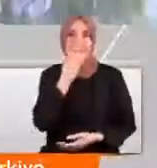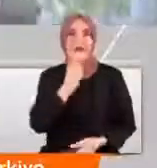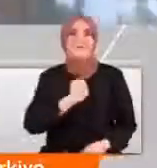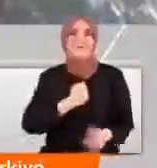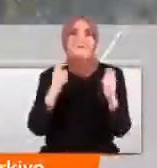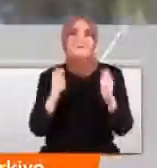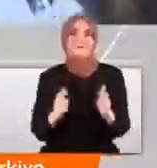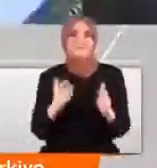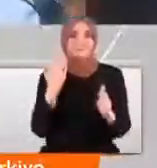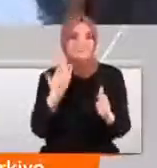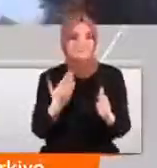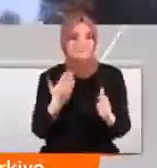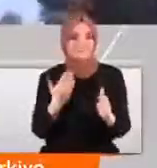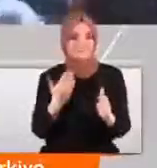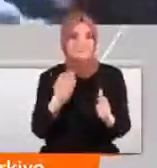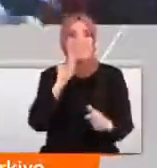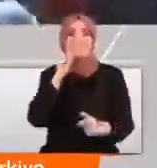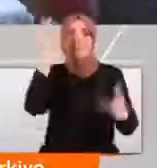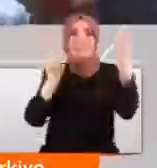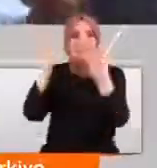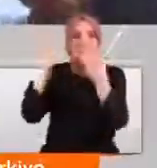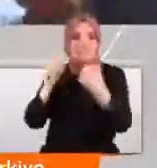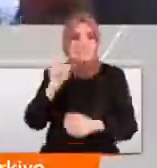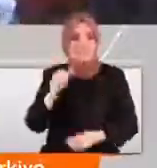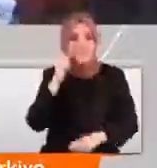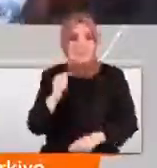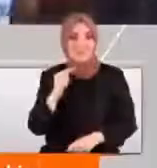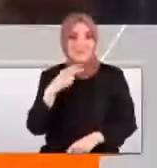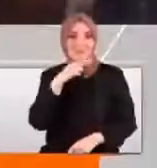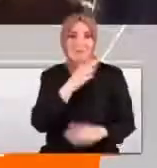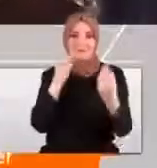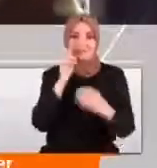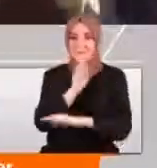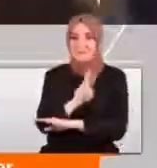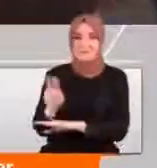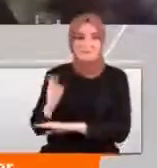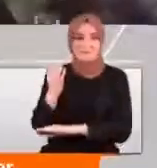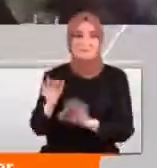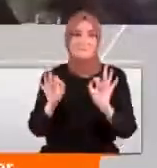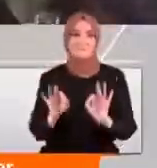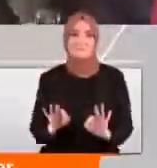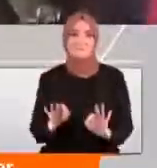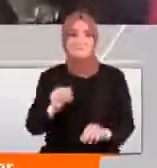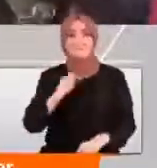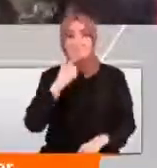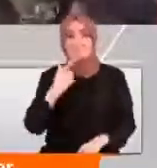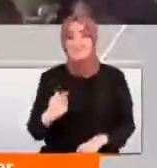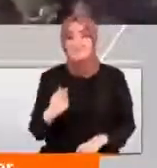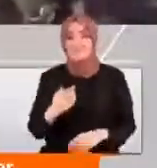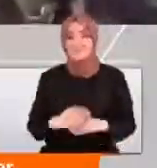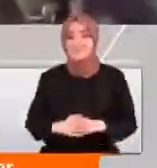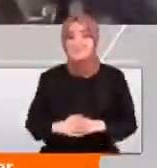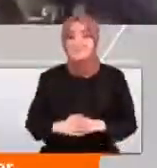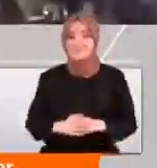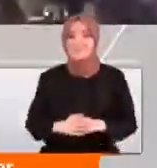zeytin hasadı bu yıl işte böyle renkli görüntülerle başladı. Umarız ki bu sene zeytinde çok